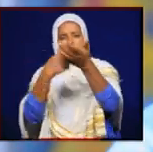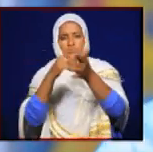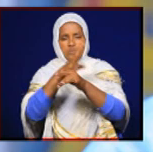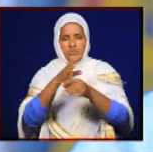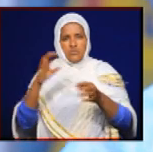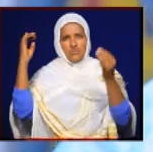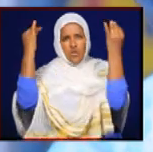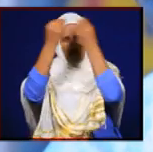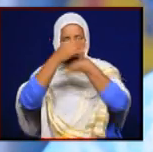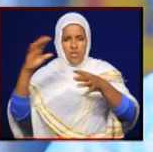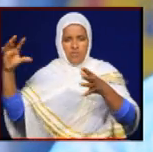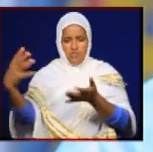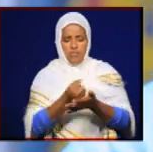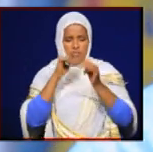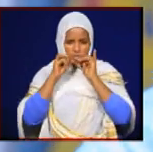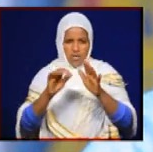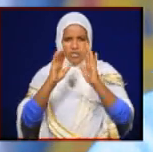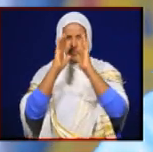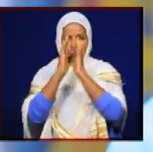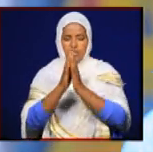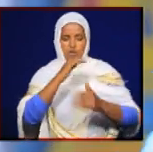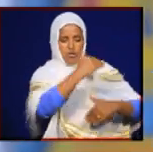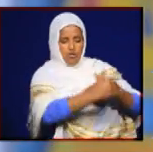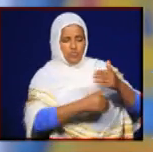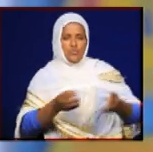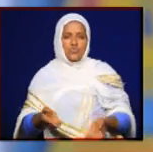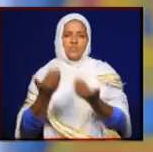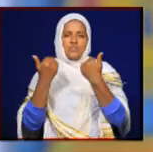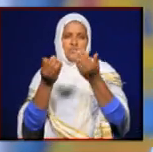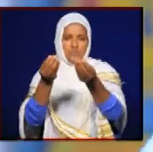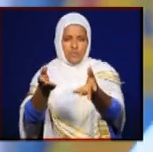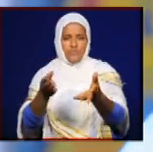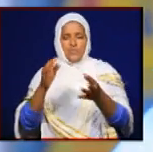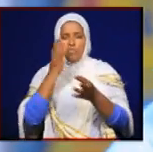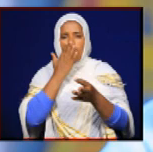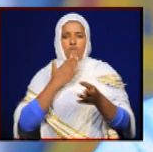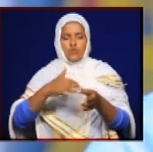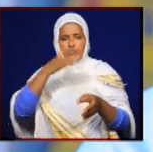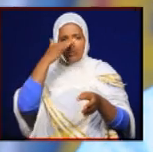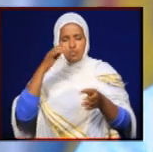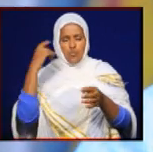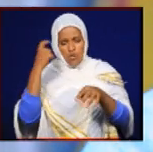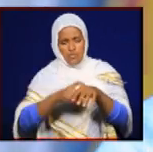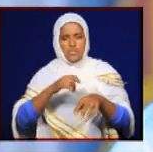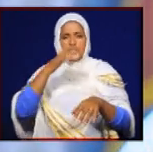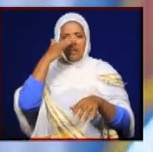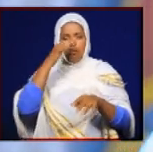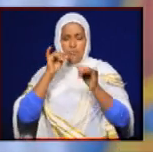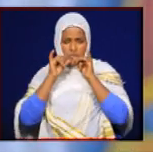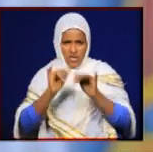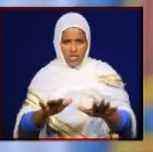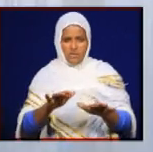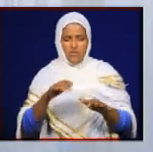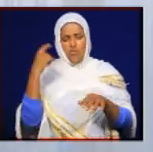ብርሃን ጨለማዬን ትግፈፍ በረከት ጸሎትህ ለትውልዱ ትትረፍ አፋጩ ማዛህ ዘወትርሽ ተተኝ